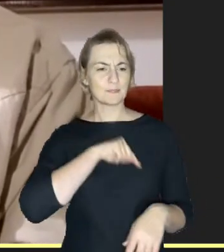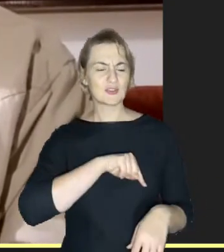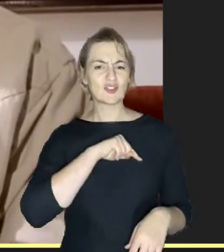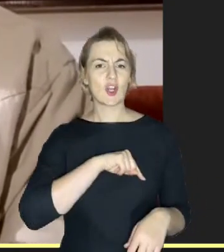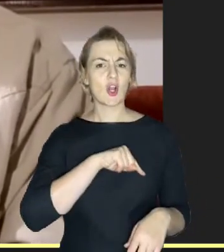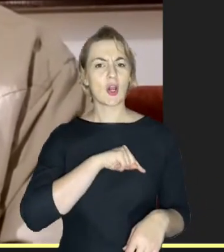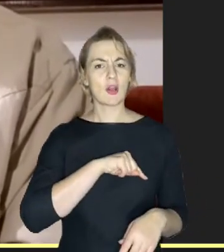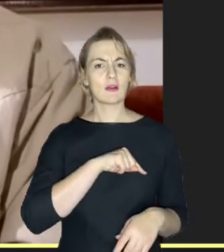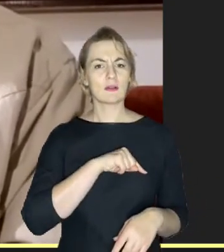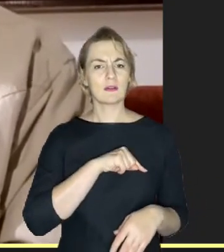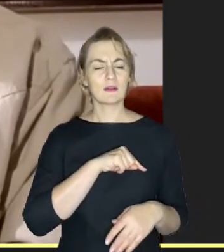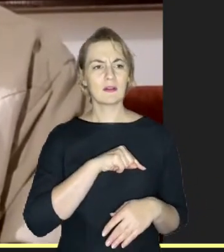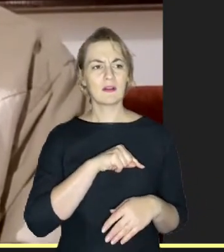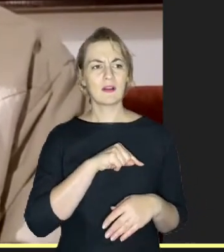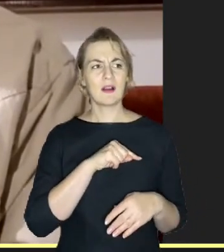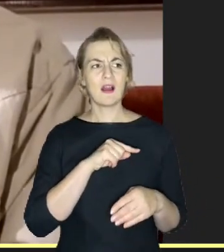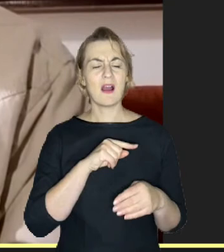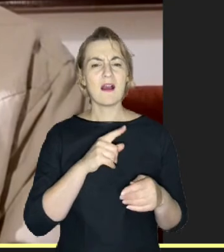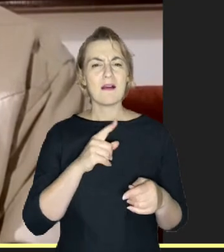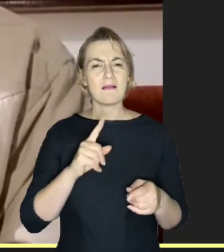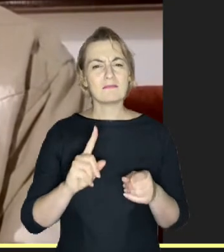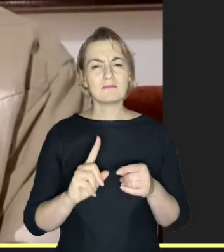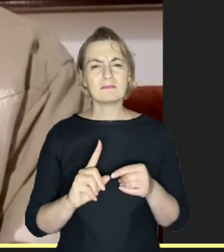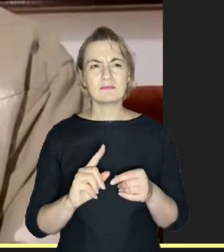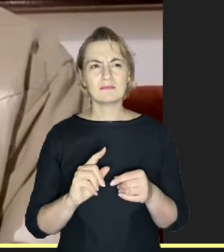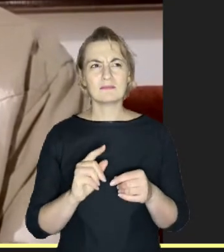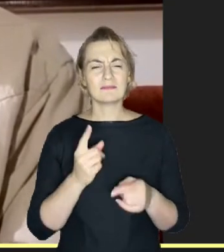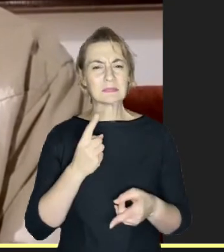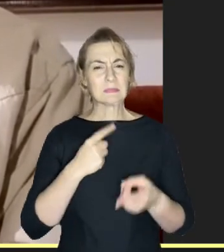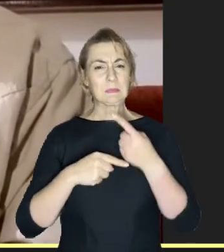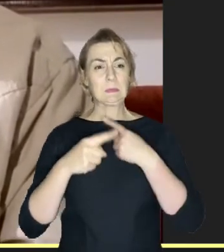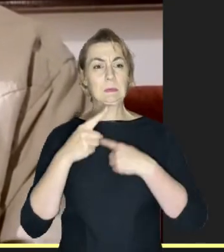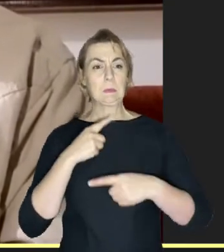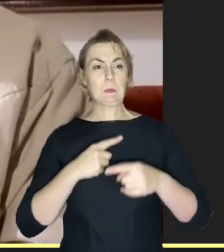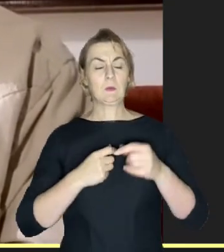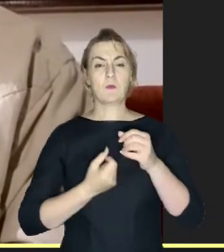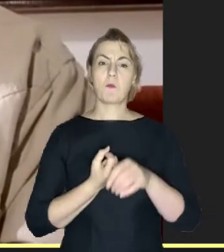tą pierwotną przyczyną. Co sprawiło, że